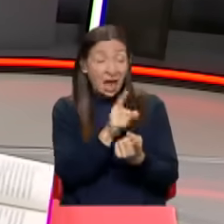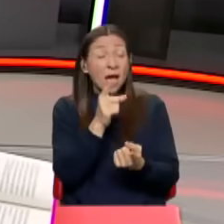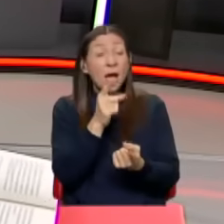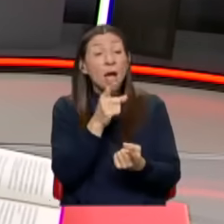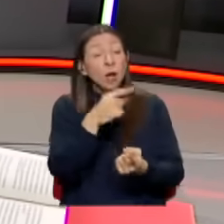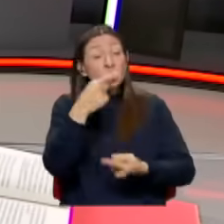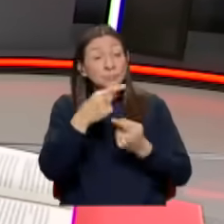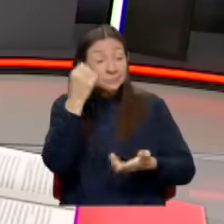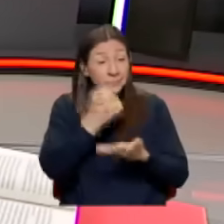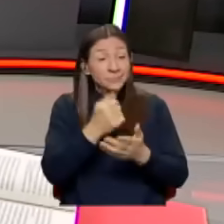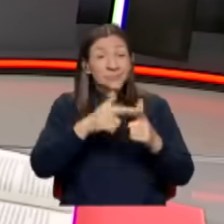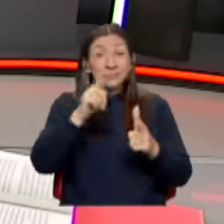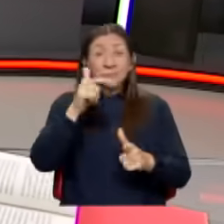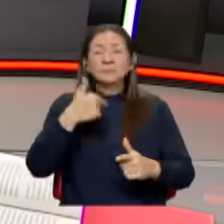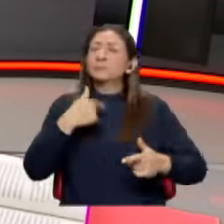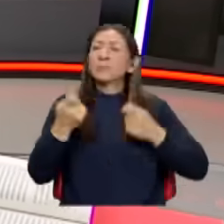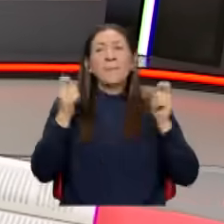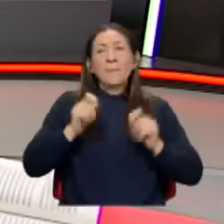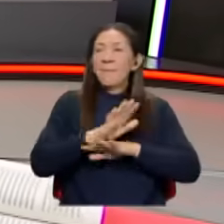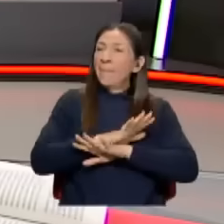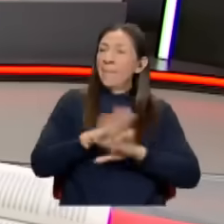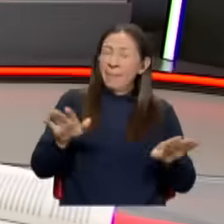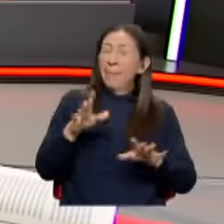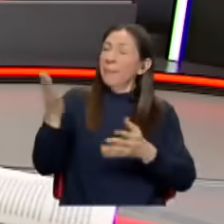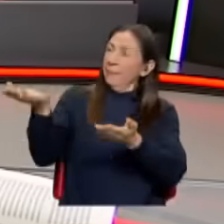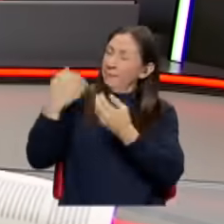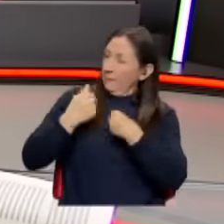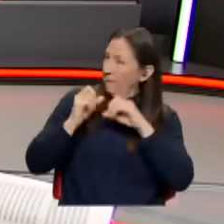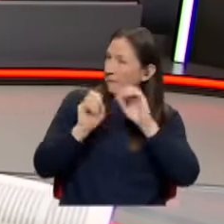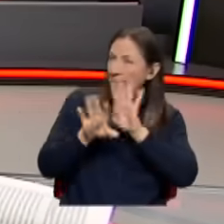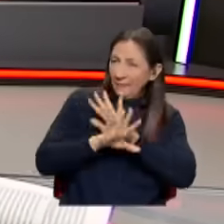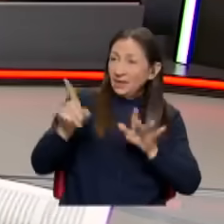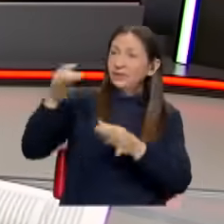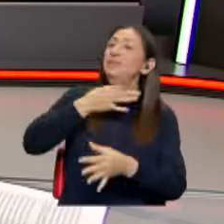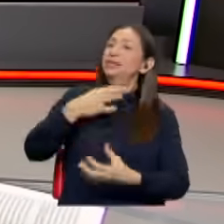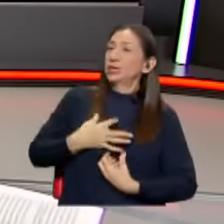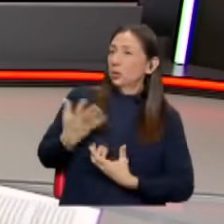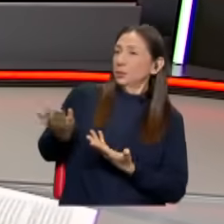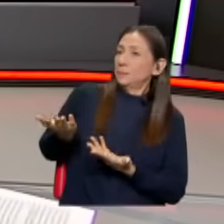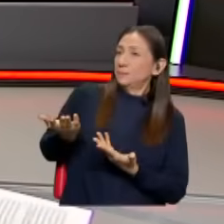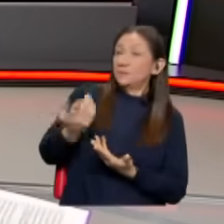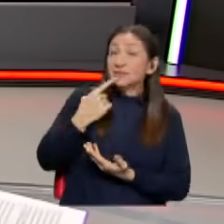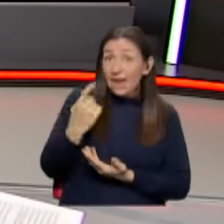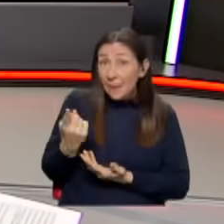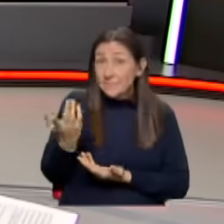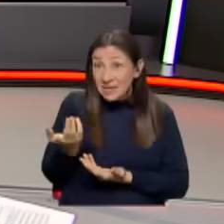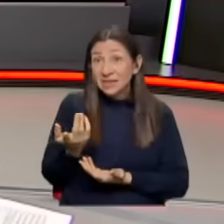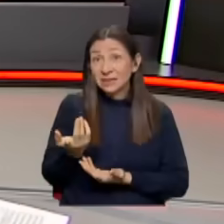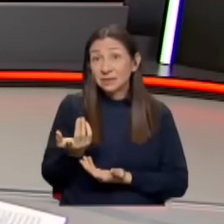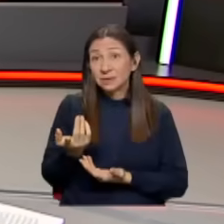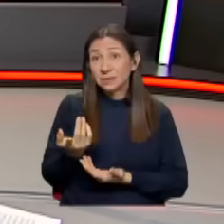iddiasını teyit etmek için F-16 meselesi. Ben görevimi yaptım, gönderdim. Siz de teşekkür ettiniz der mi, diyebilir